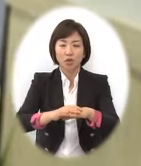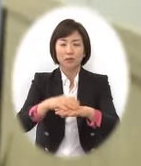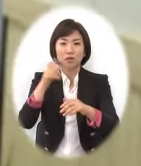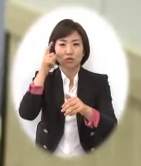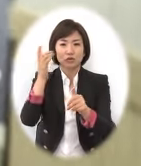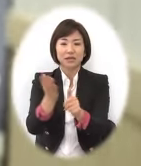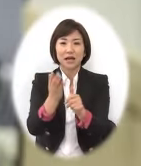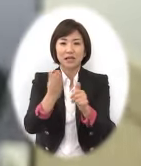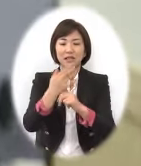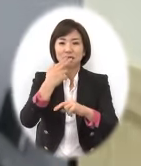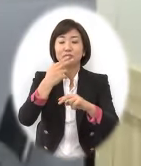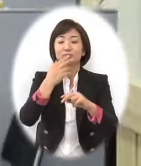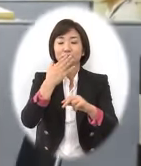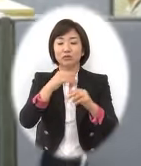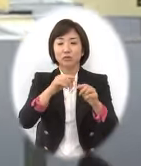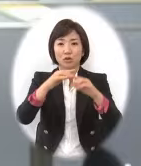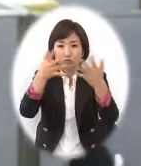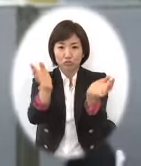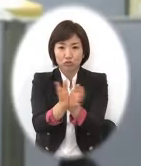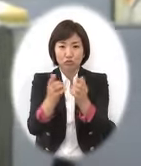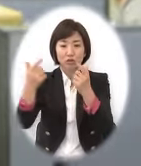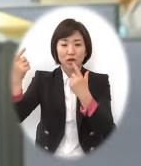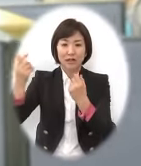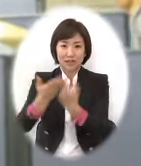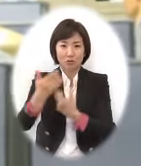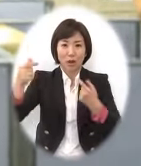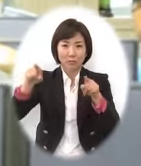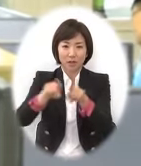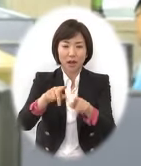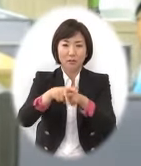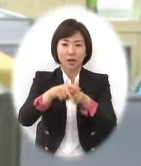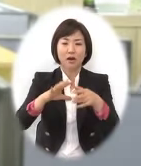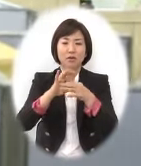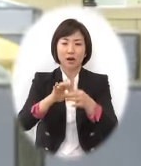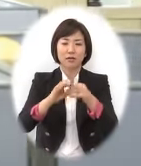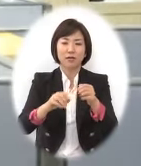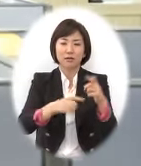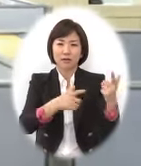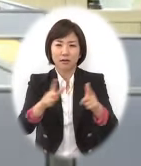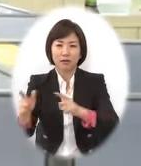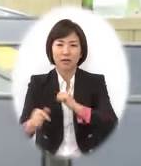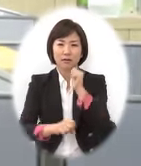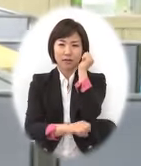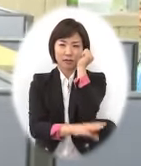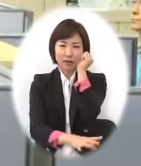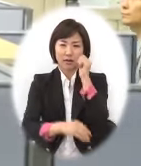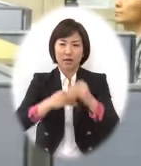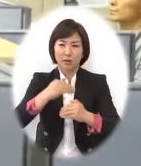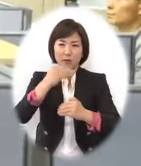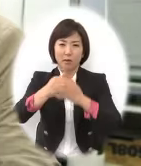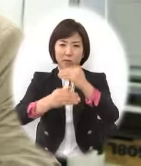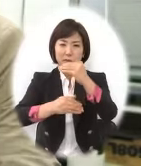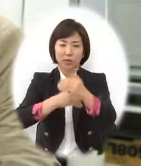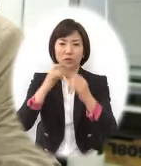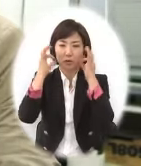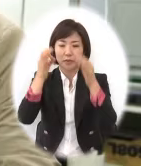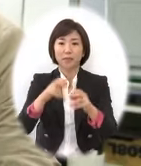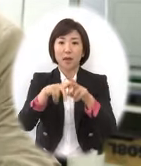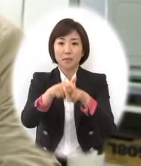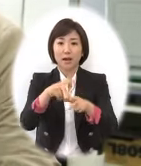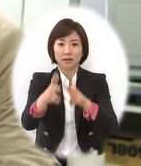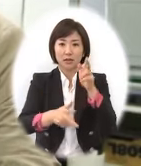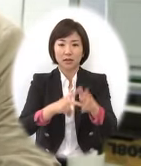농림축산식품부와 제주도가 함께 말과 관련된 다양한 기반을 차근차근 다져나가는 노력을 기울이게 됩니다.